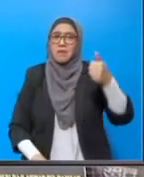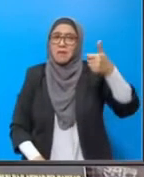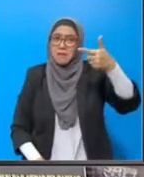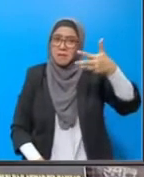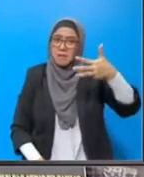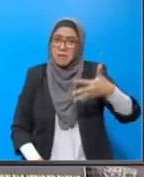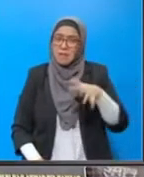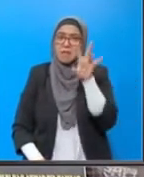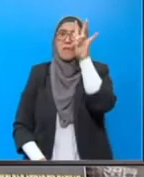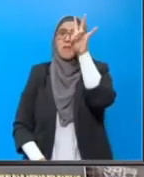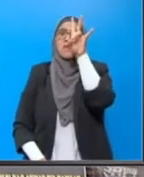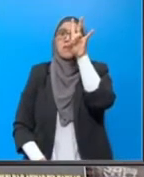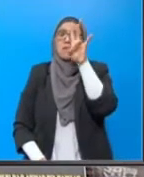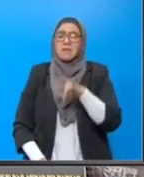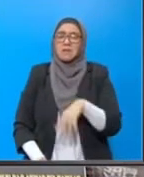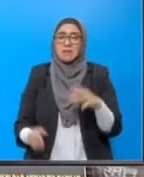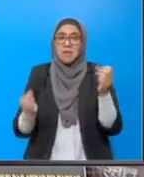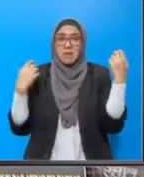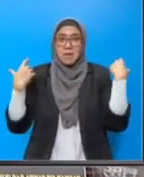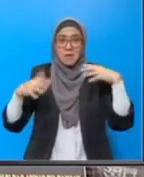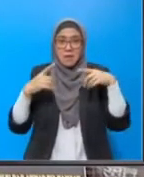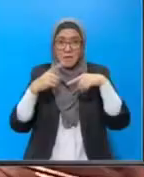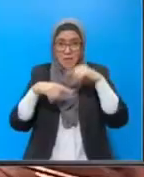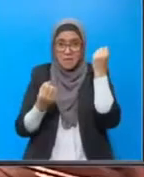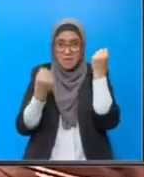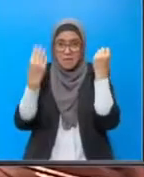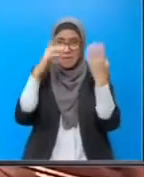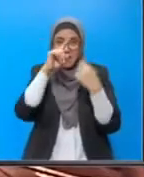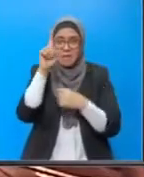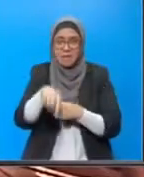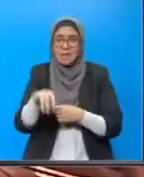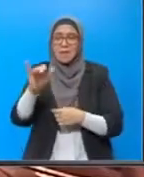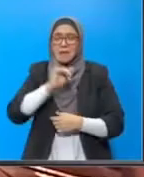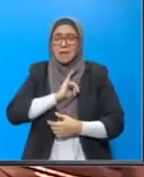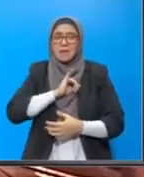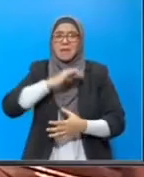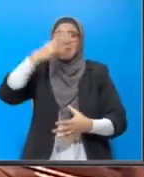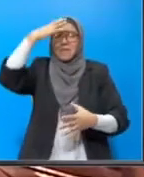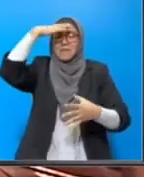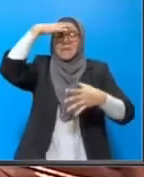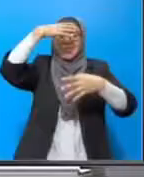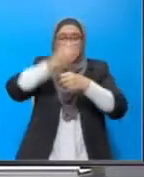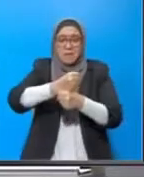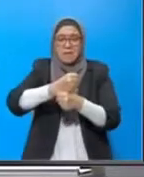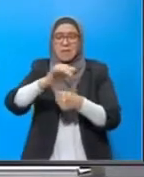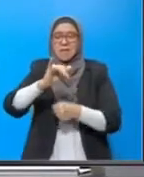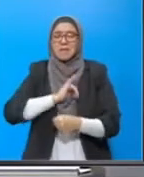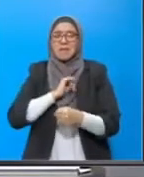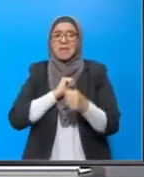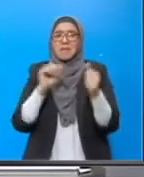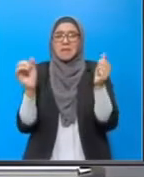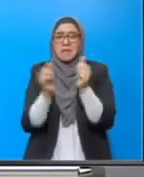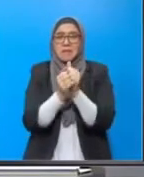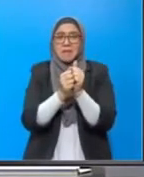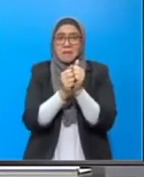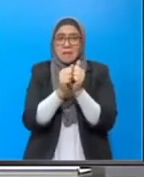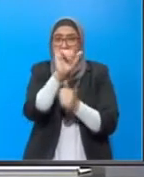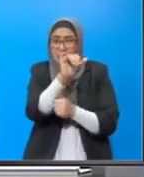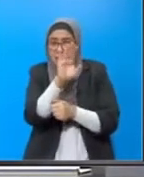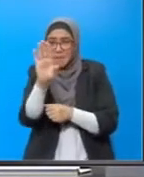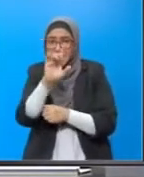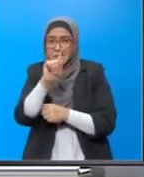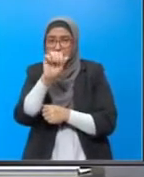dan lebih banyak Indonesia adanya cuma saya mempunyai keyakinan yang sama dengan yang hormat daripada tampil